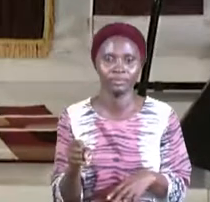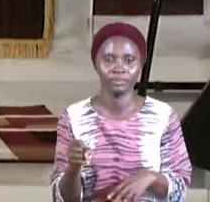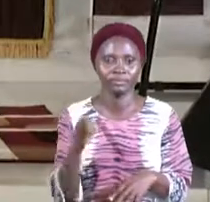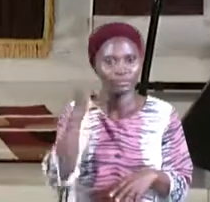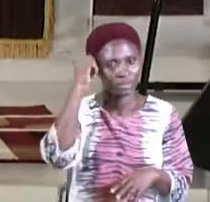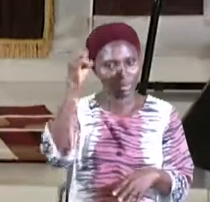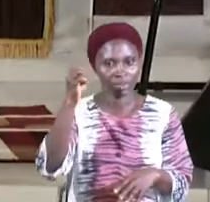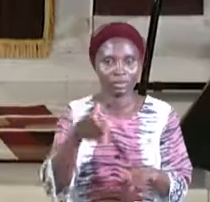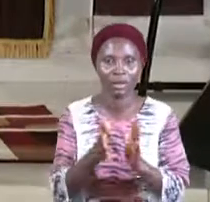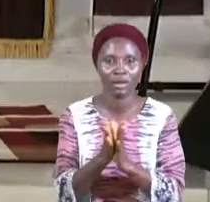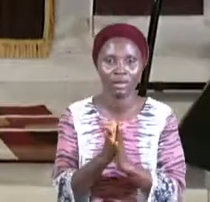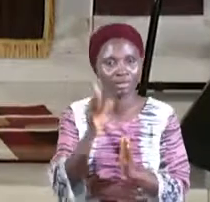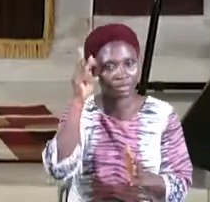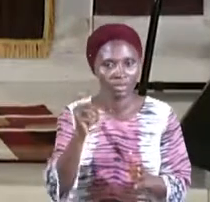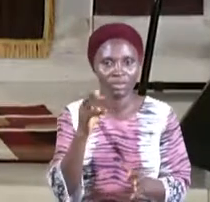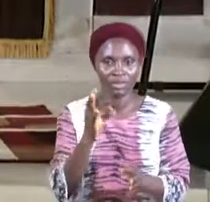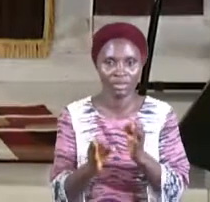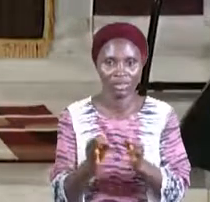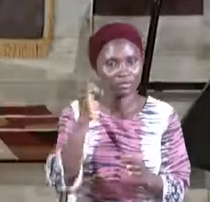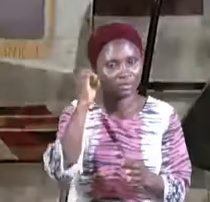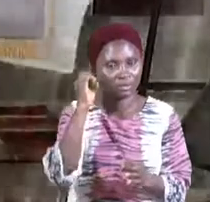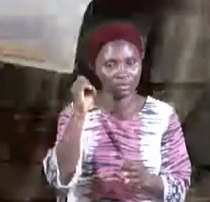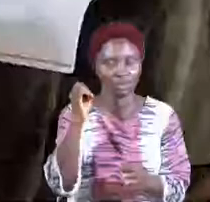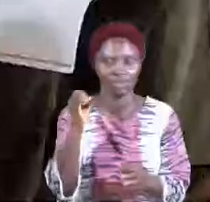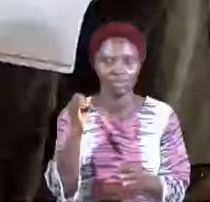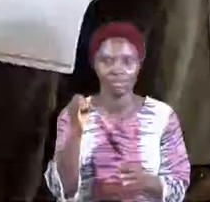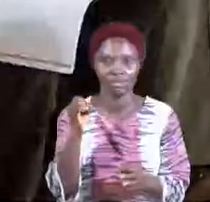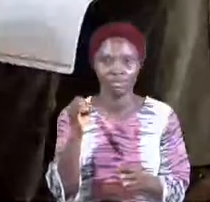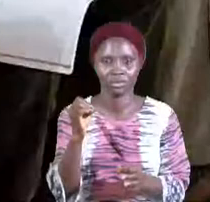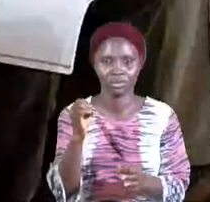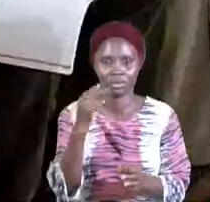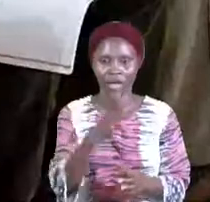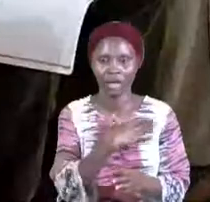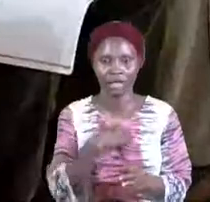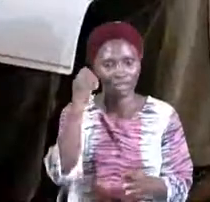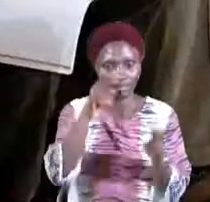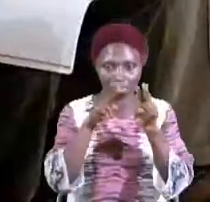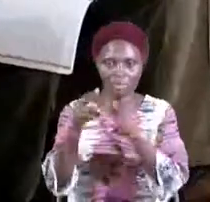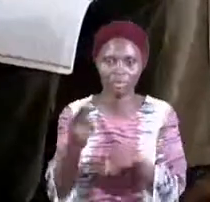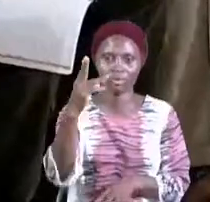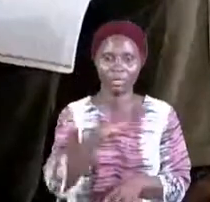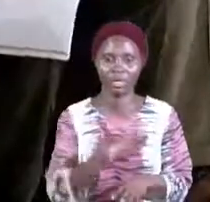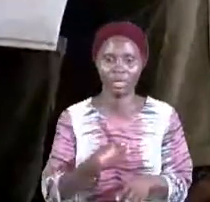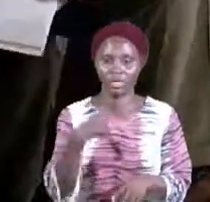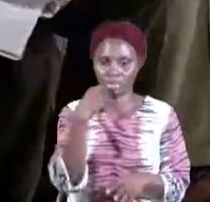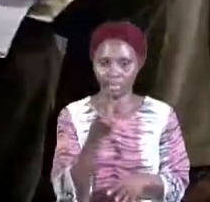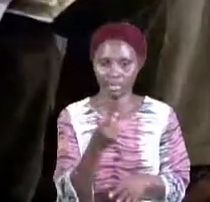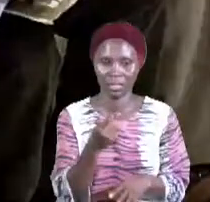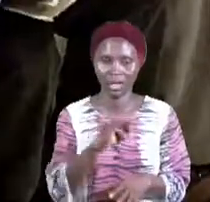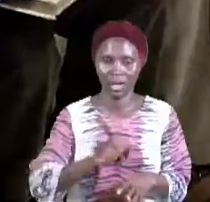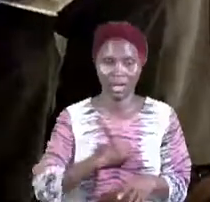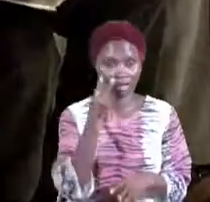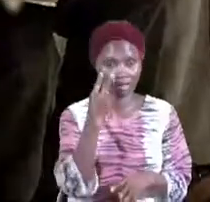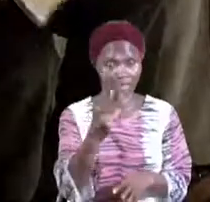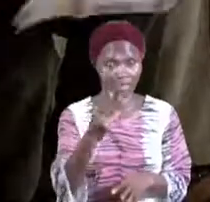demanda s'il voyait quelque chose. Il regarda et dit, « J'aperçois